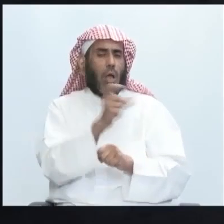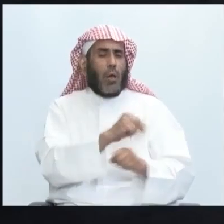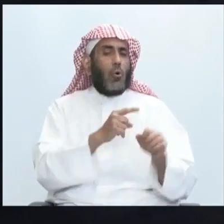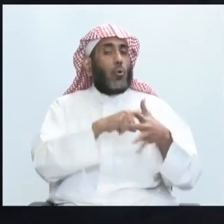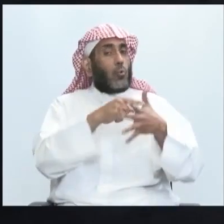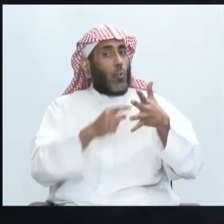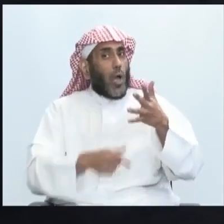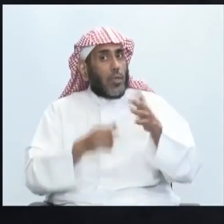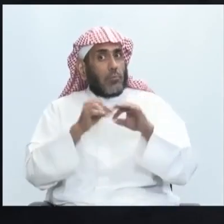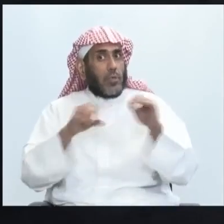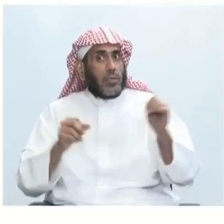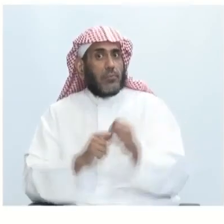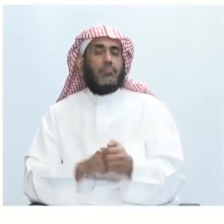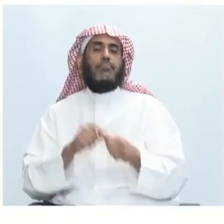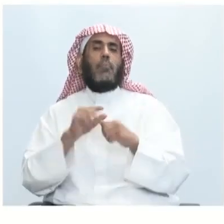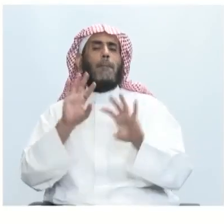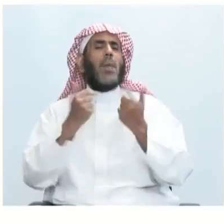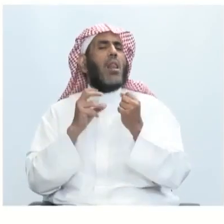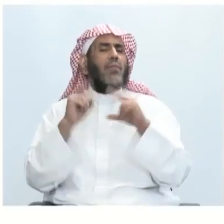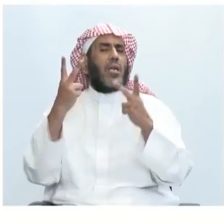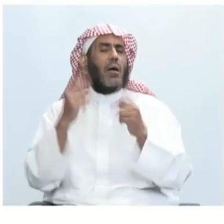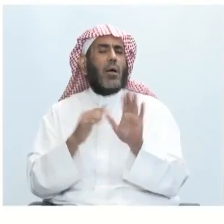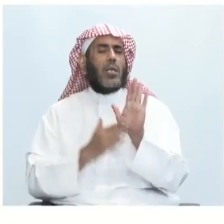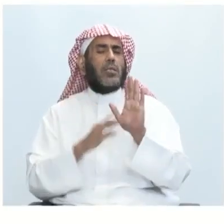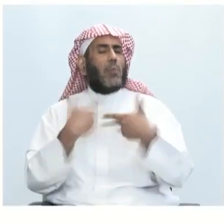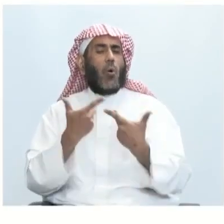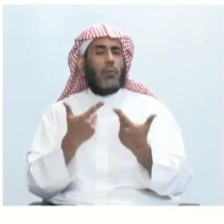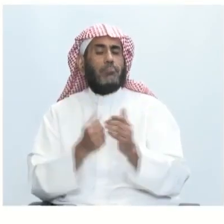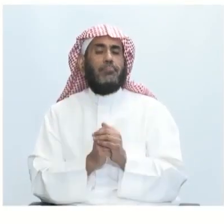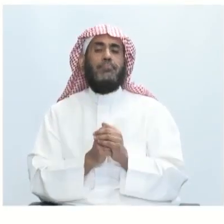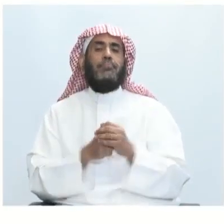متسلسله هنا بدا ما الفكره في هذا